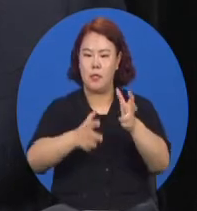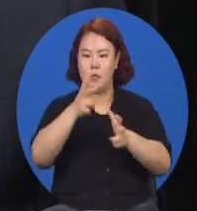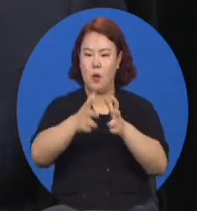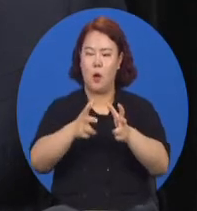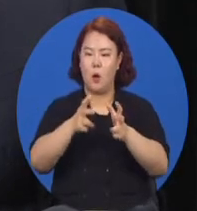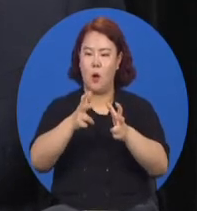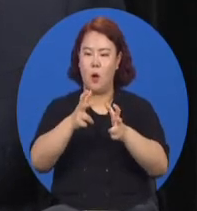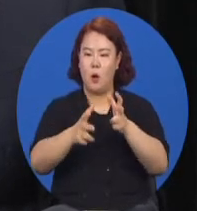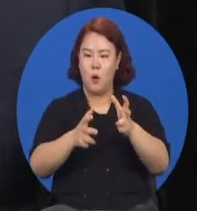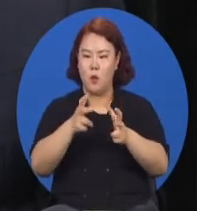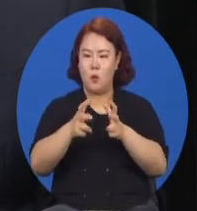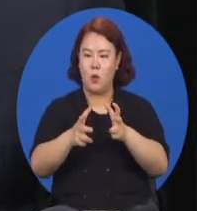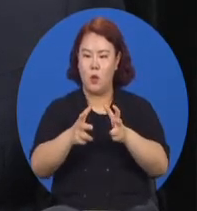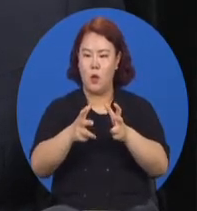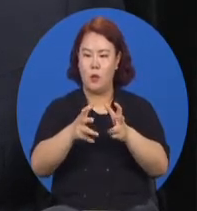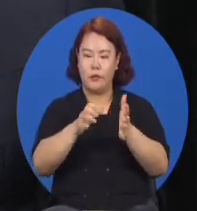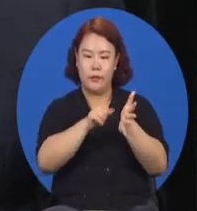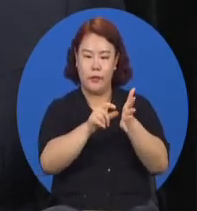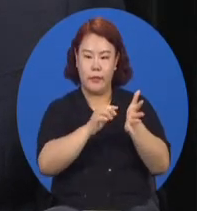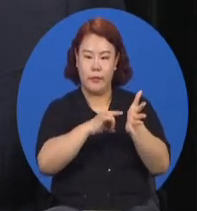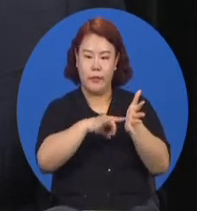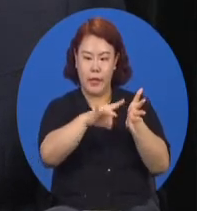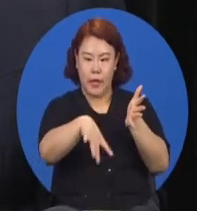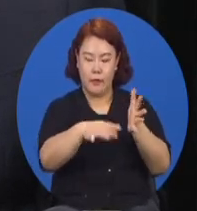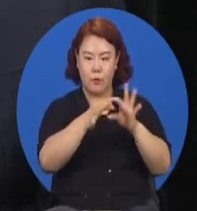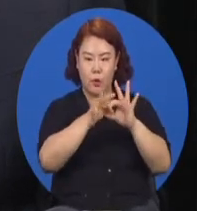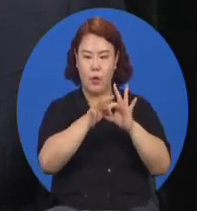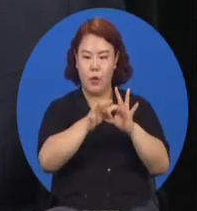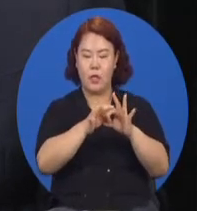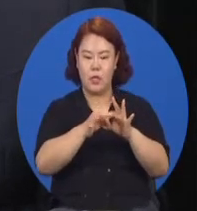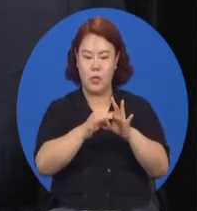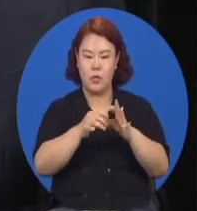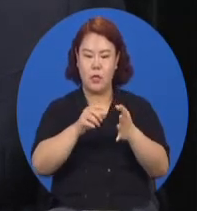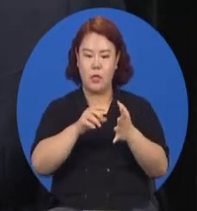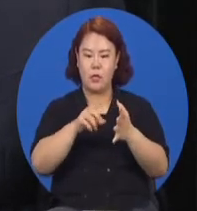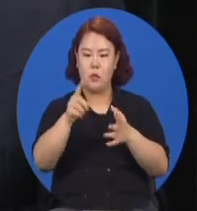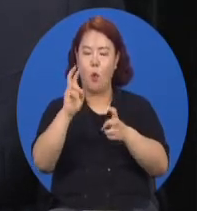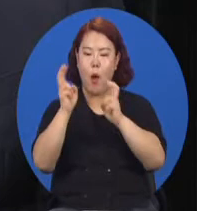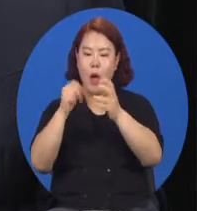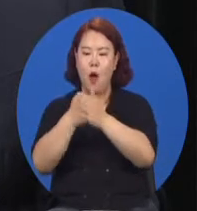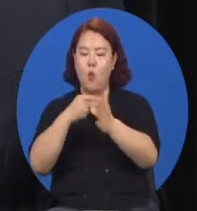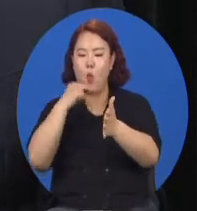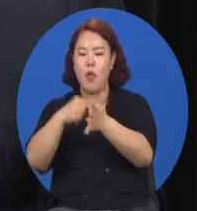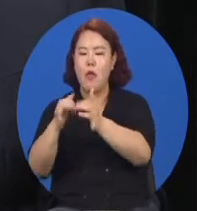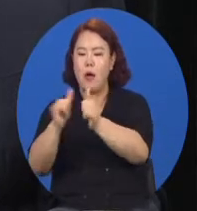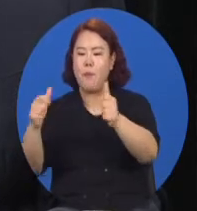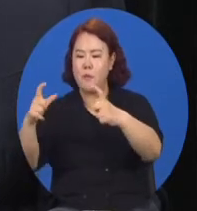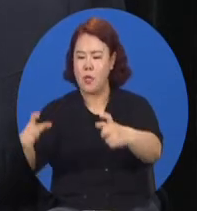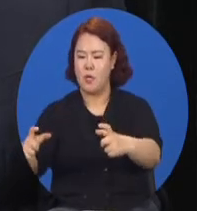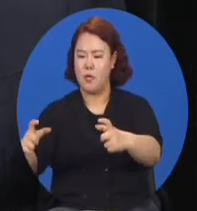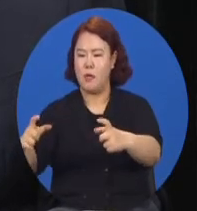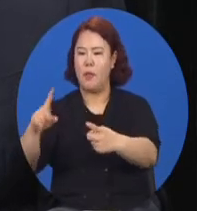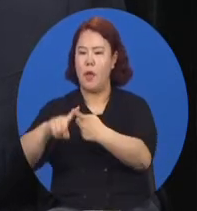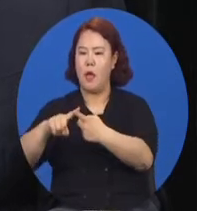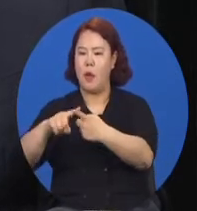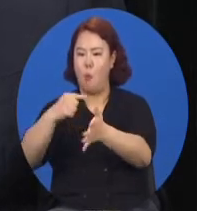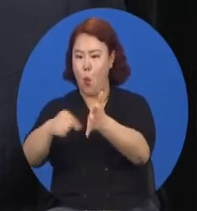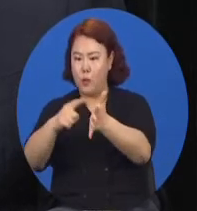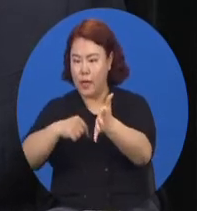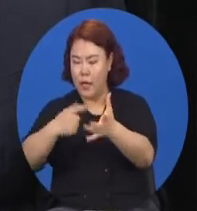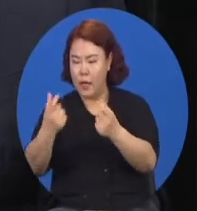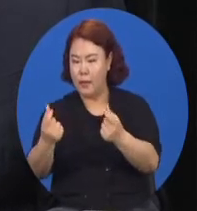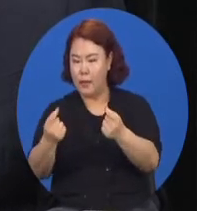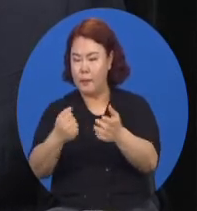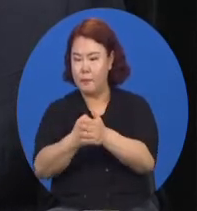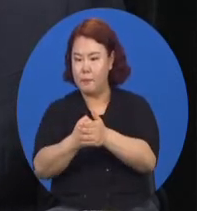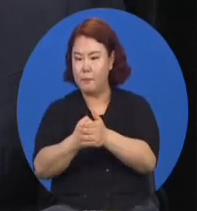피해를 보고 있는 지역에 대한 보상적 차원이잖아요. 그러니까 이런 것들은 반드시 우리 당 국회의 제1